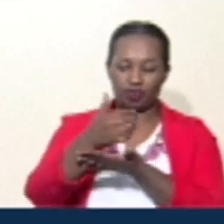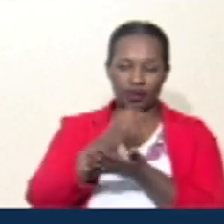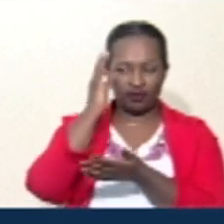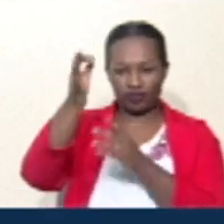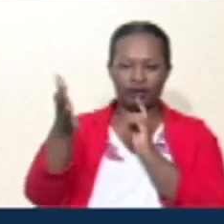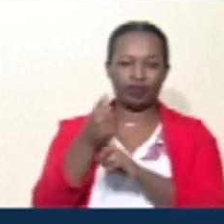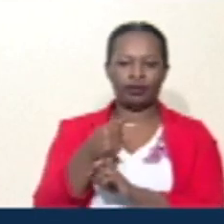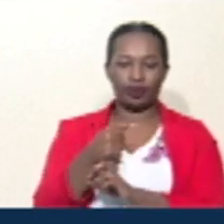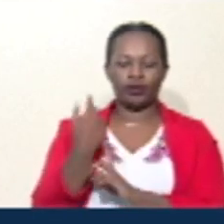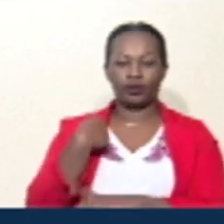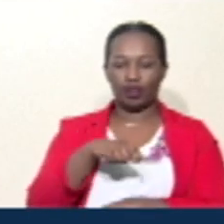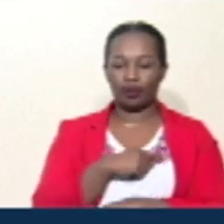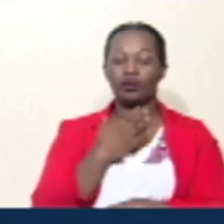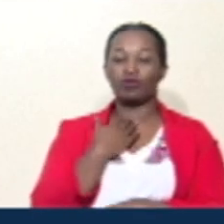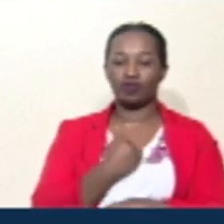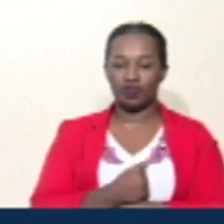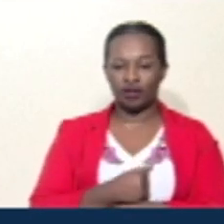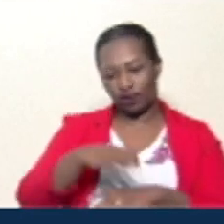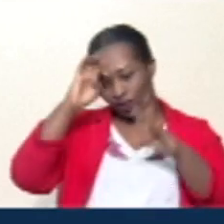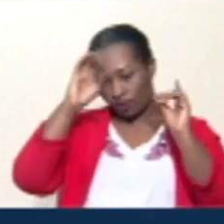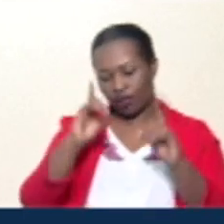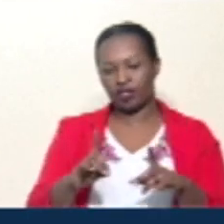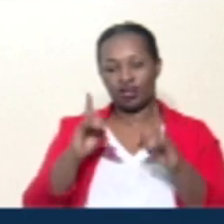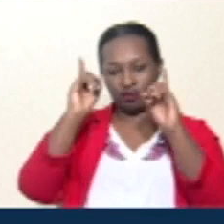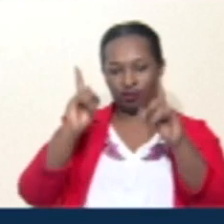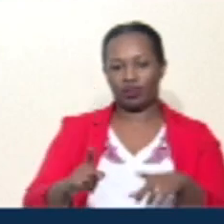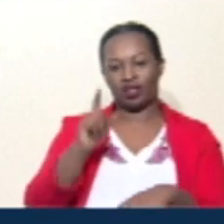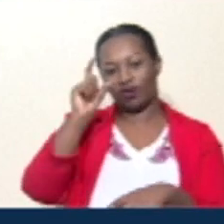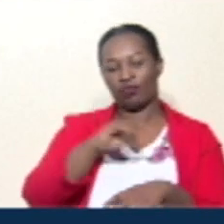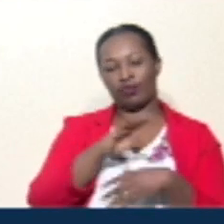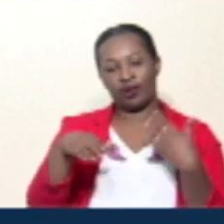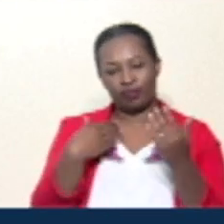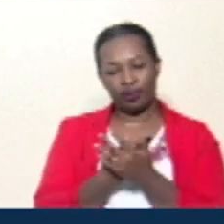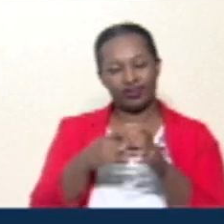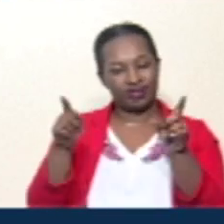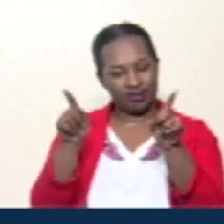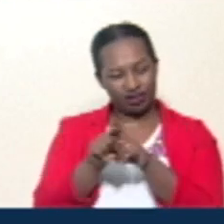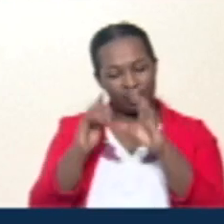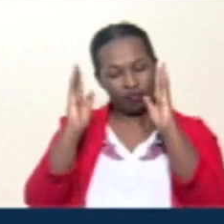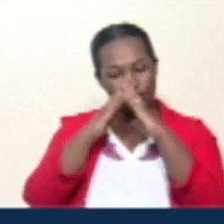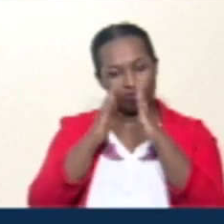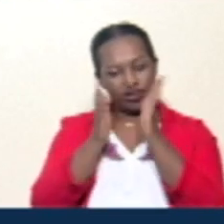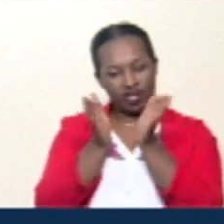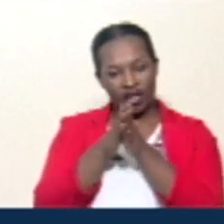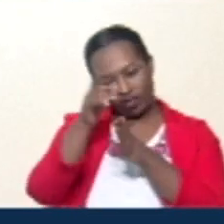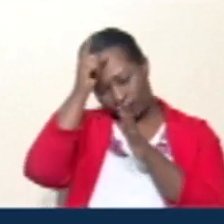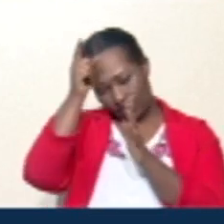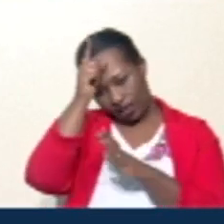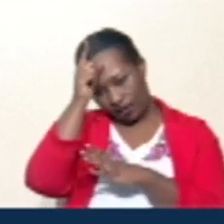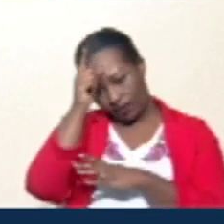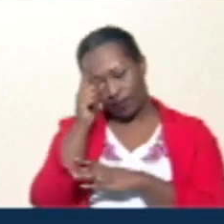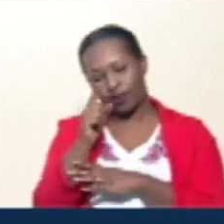uzaboneka. Twifuza ko rero uburezi bugera kuri bose busa kandi haba mu mujyi cyangwa se no mu cyaro,